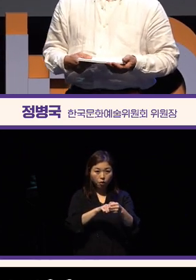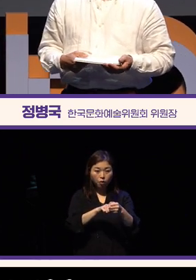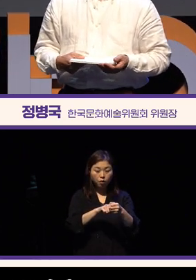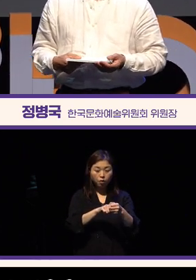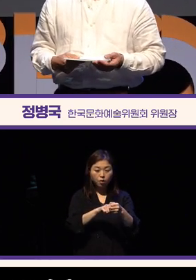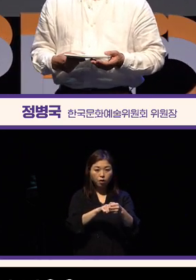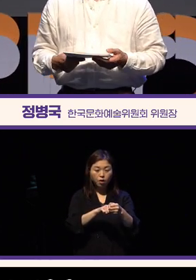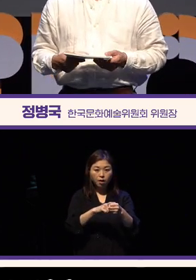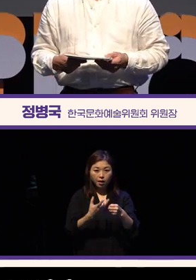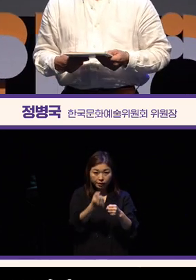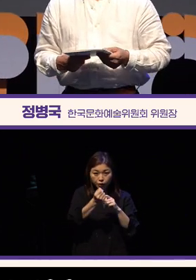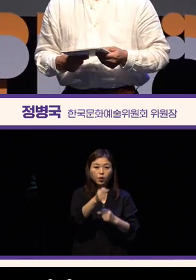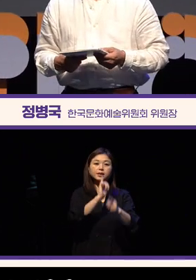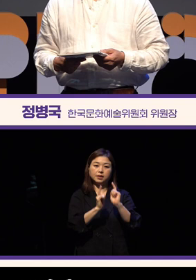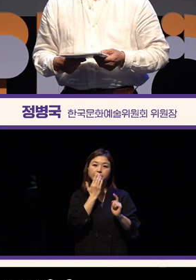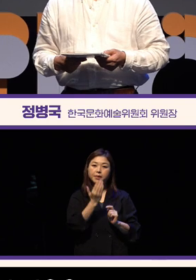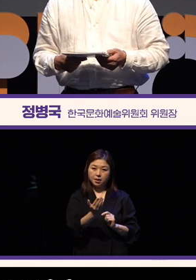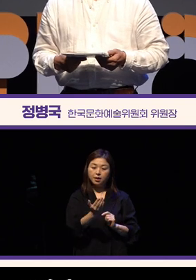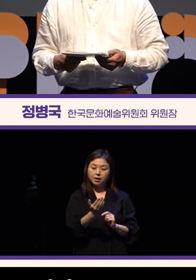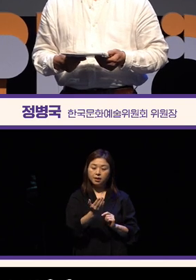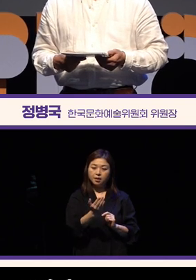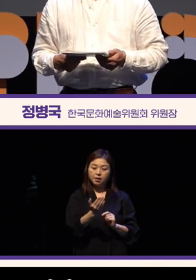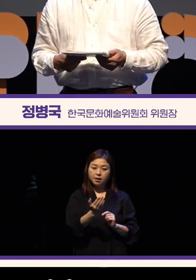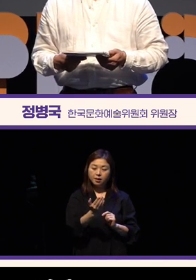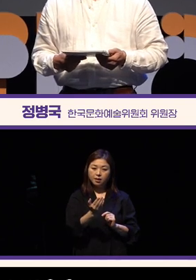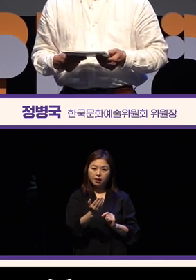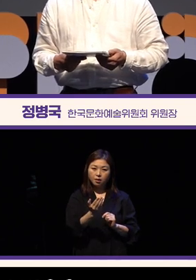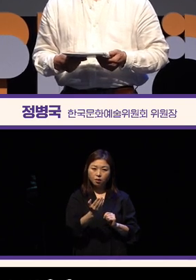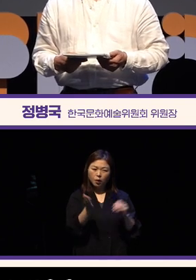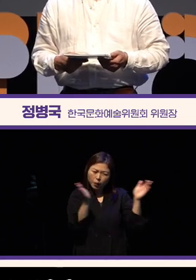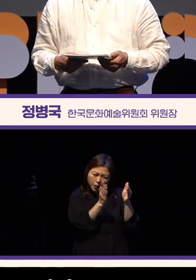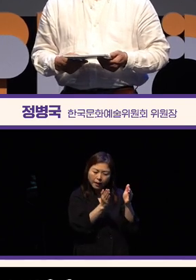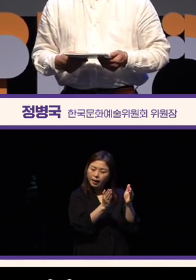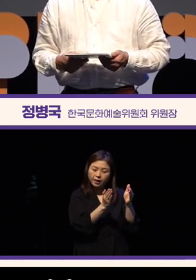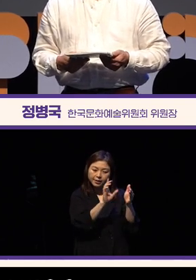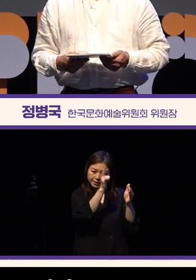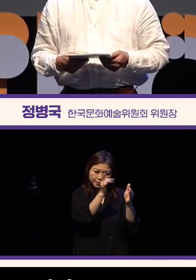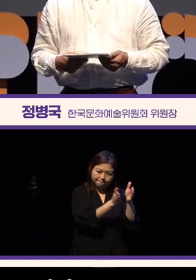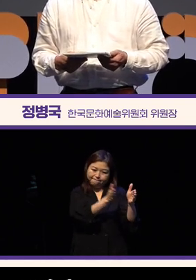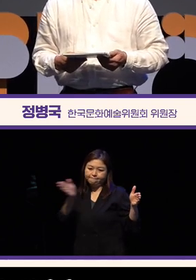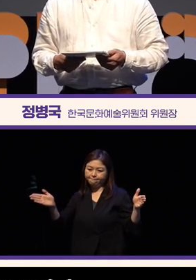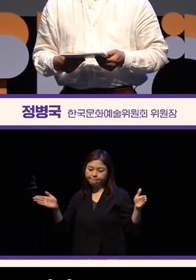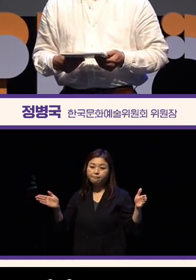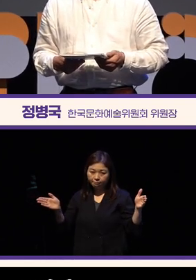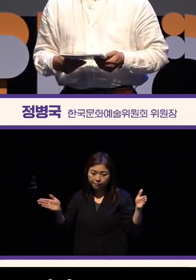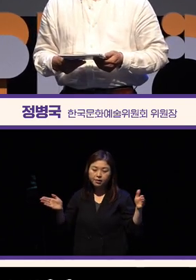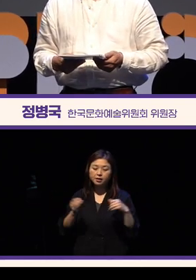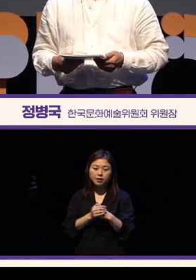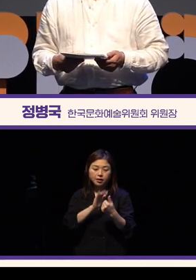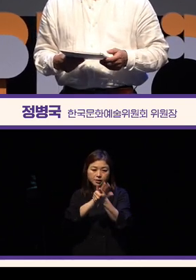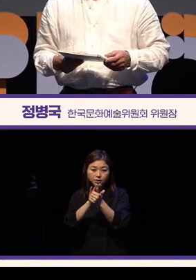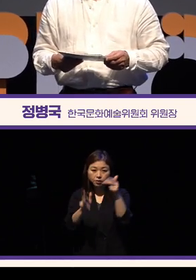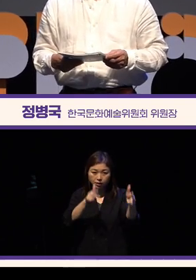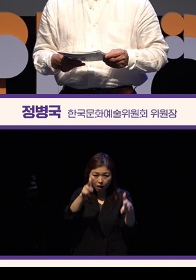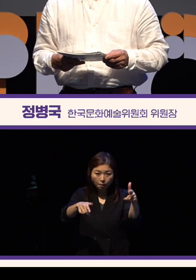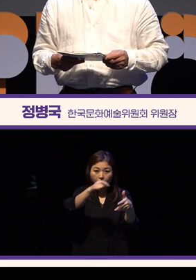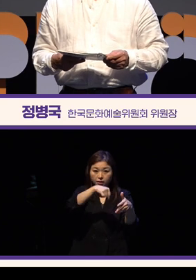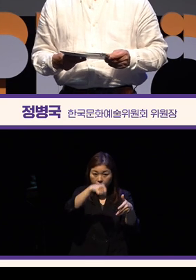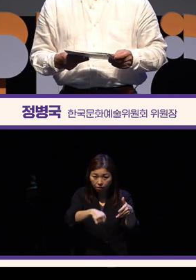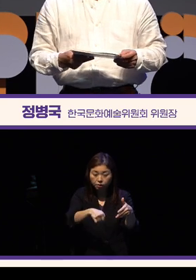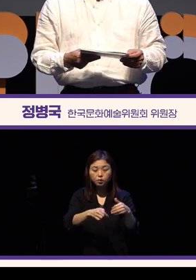목표로 신청 가능하도록 개방성을 높였고 지원 사업 내에서도